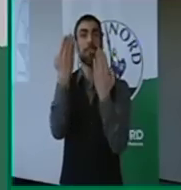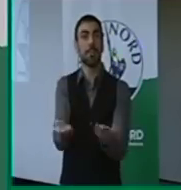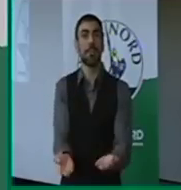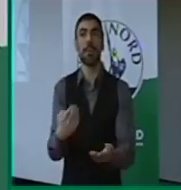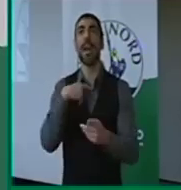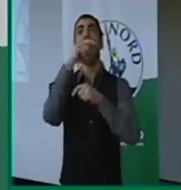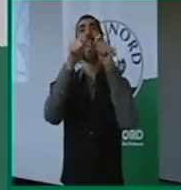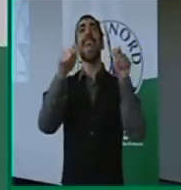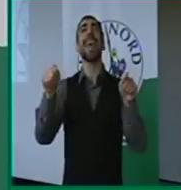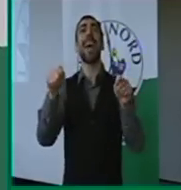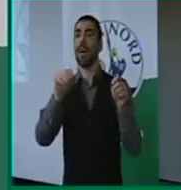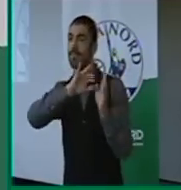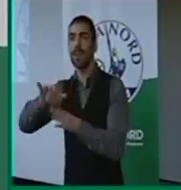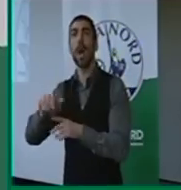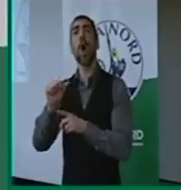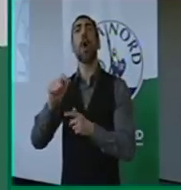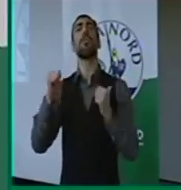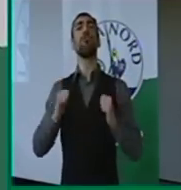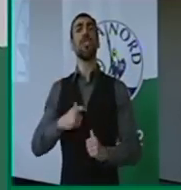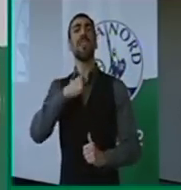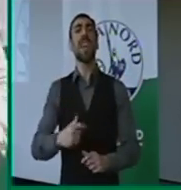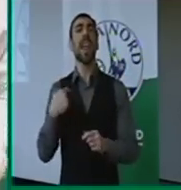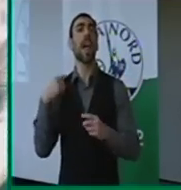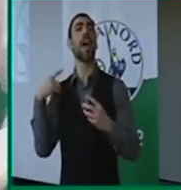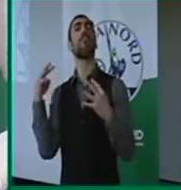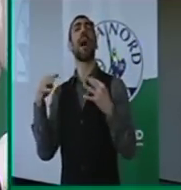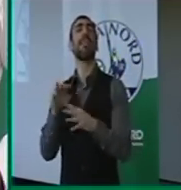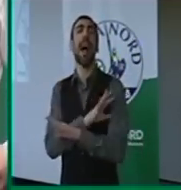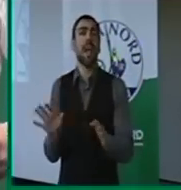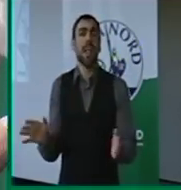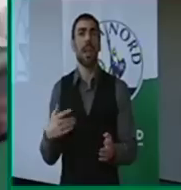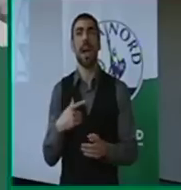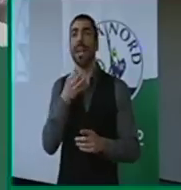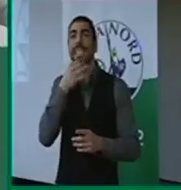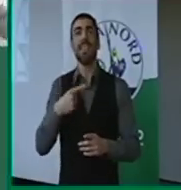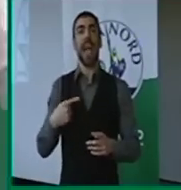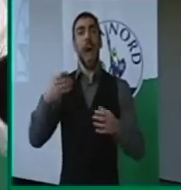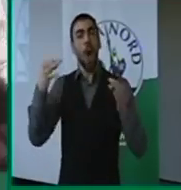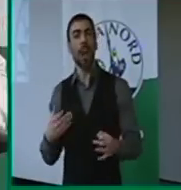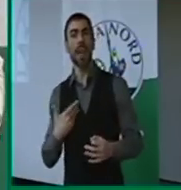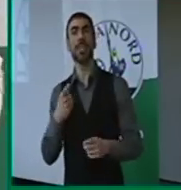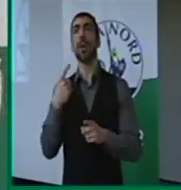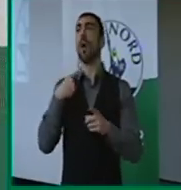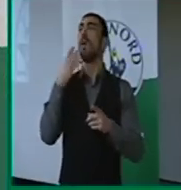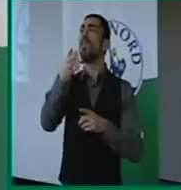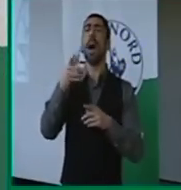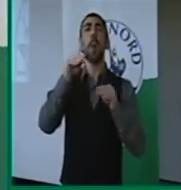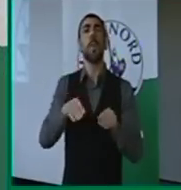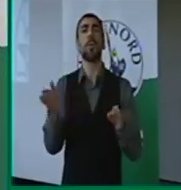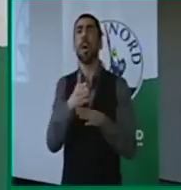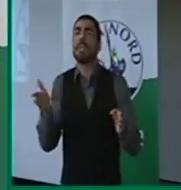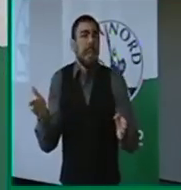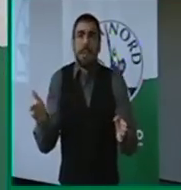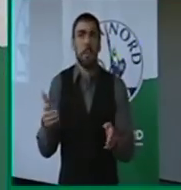Lega è una battaglia di civiltà di onestà di verità di lavoro di speranza quindi la cosa più bella andate nei posti più